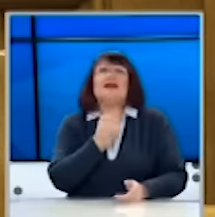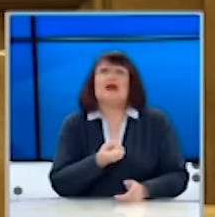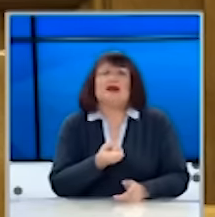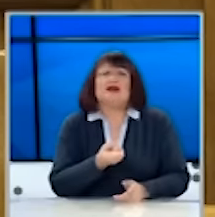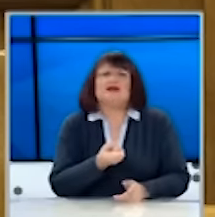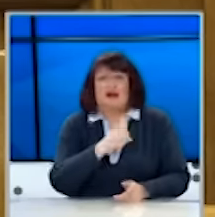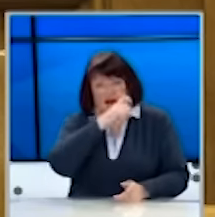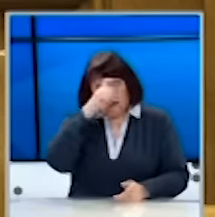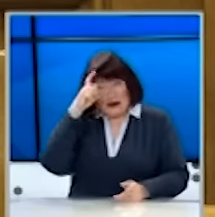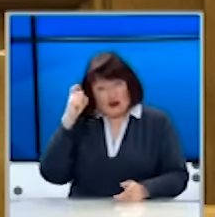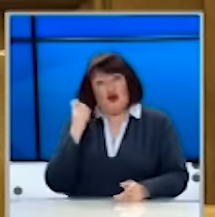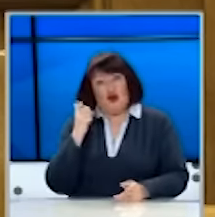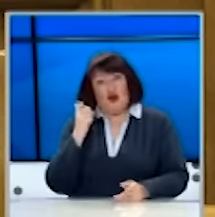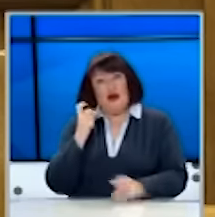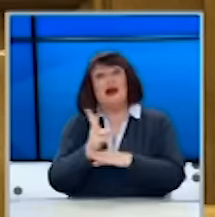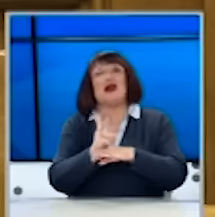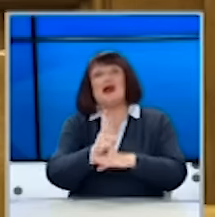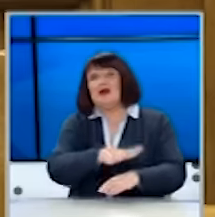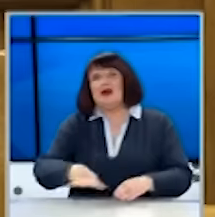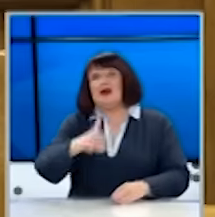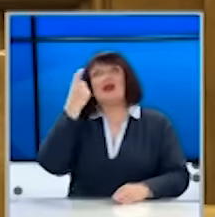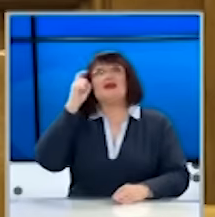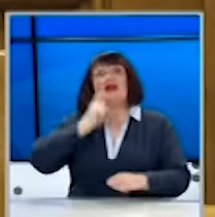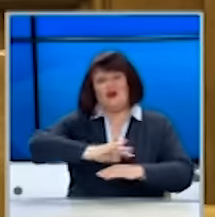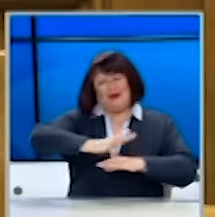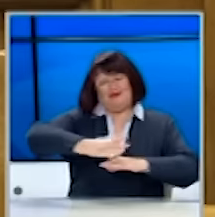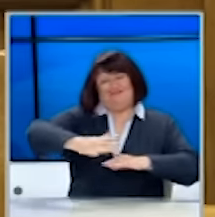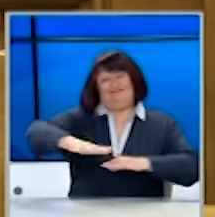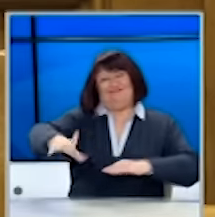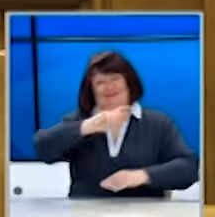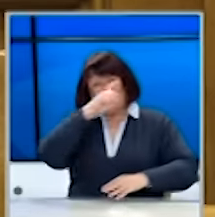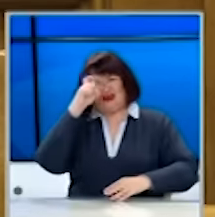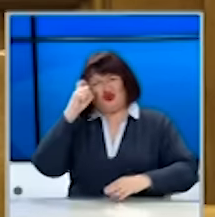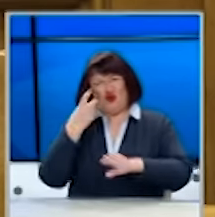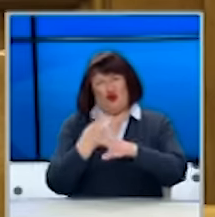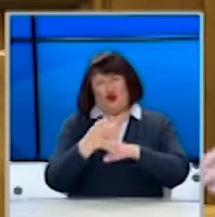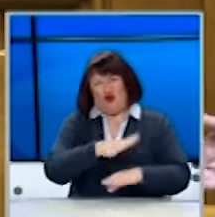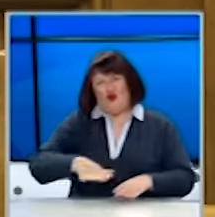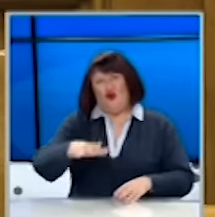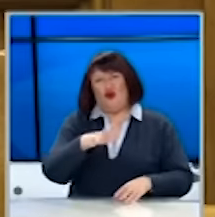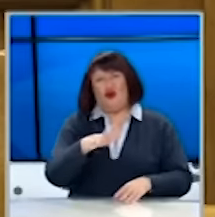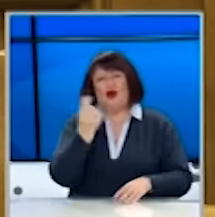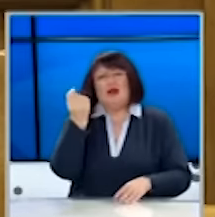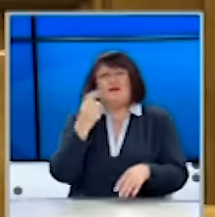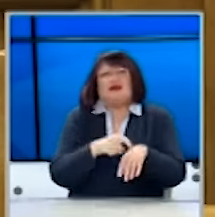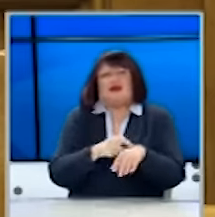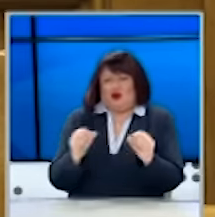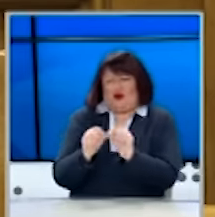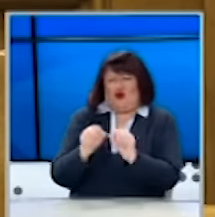δύσκολη η αχαρτογράφητη η μορφολογία του εδάφους μισή ώρα από το κέντρο της